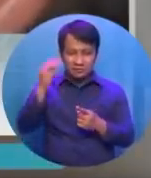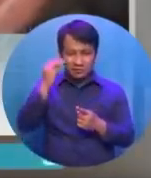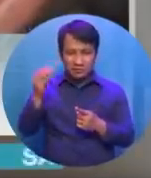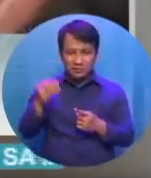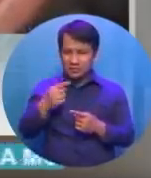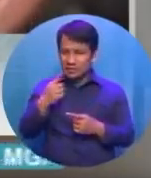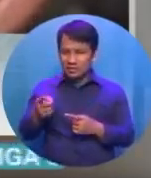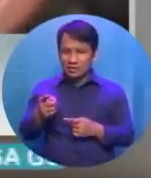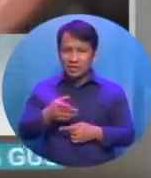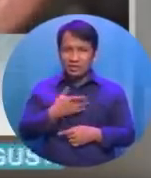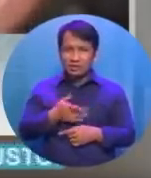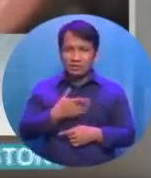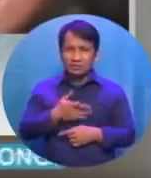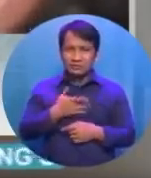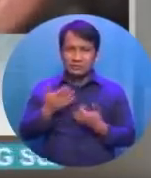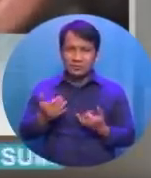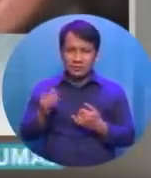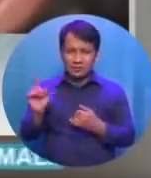Anong nararamdaman mo ngayon?